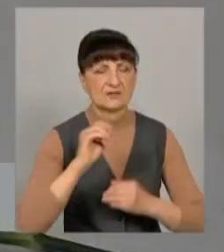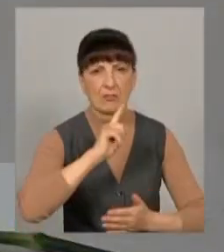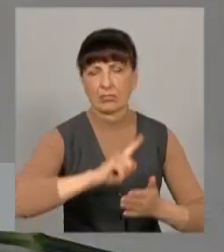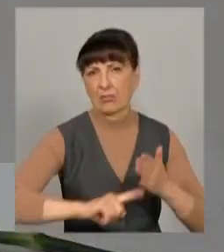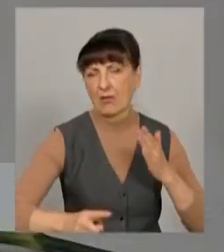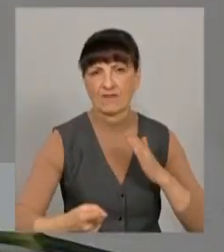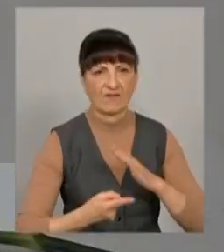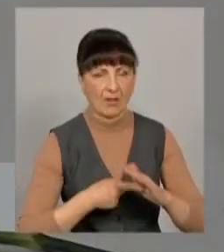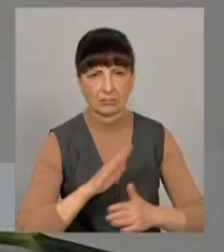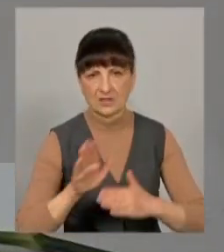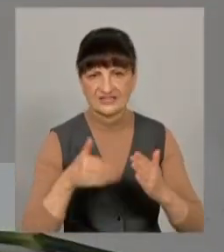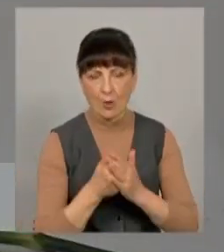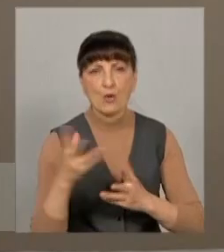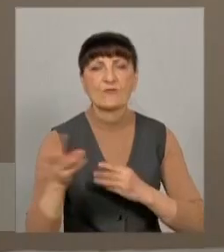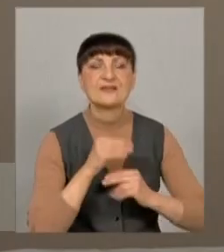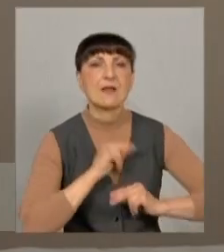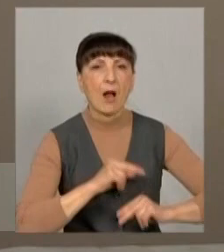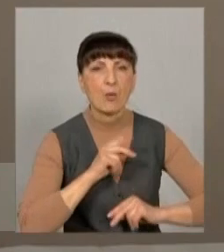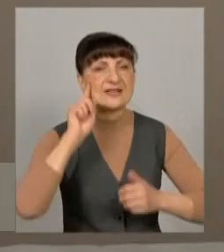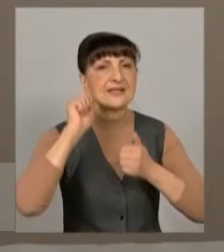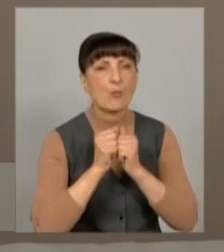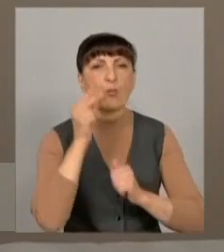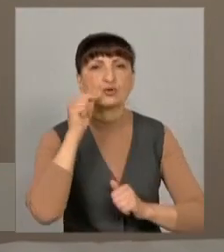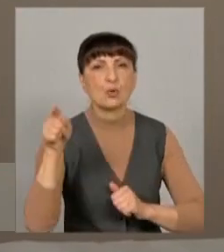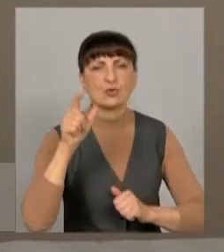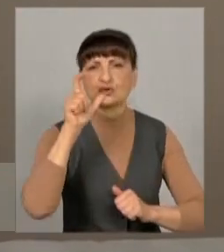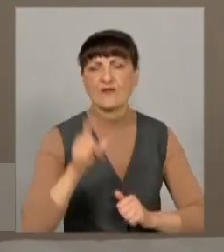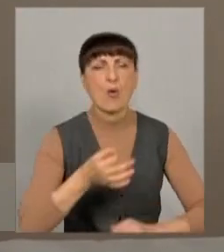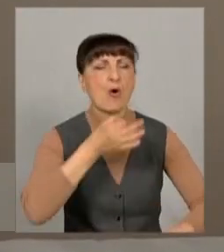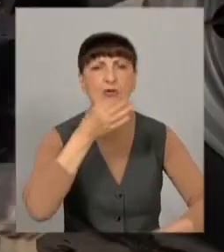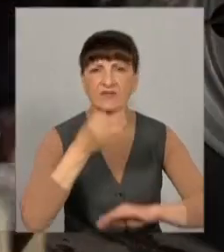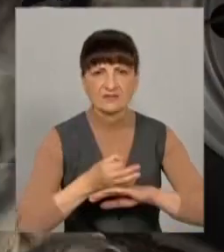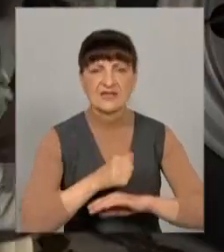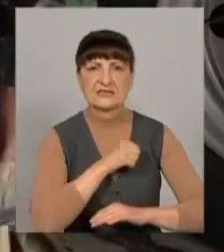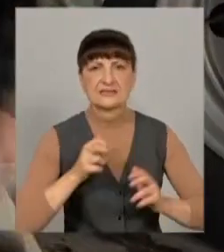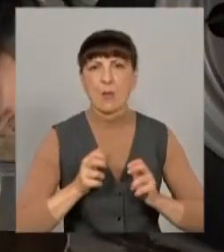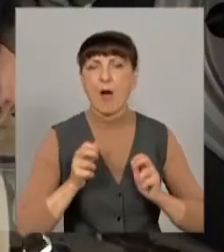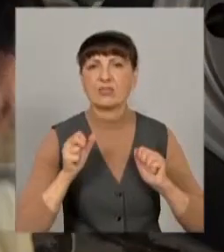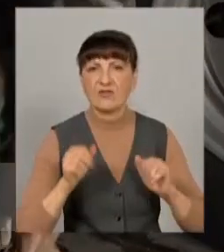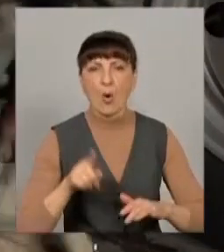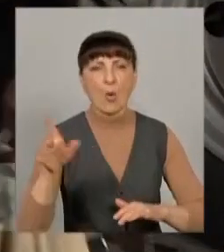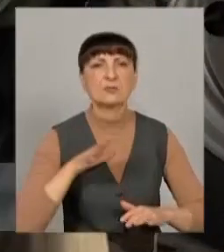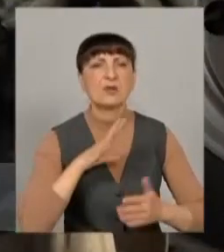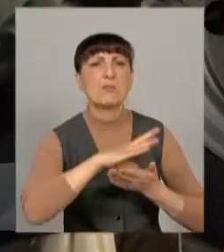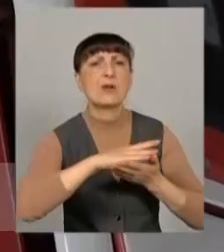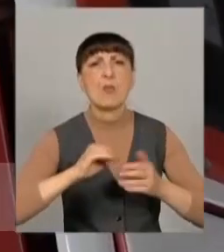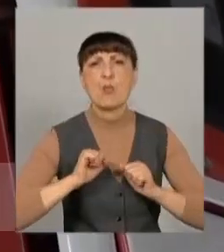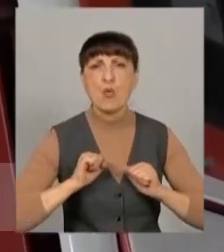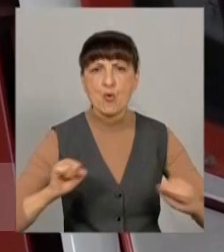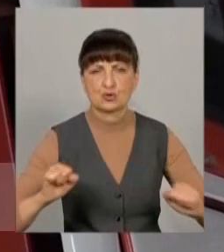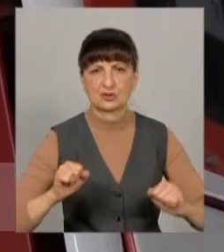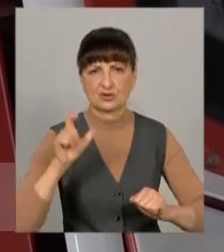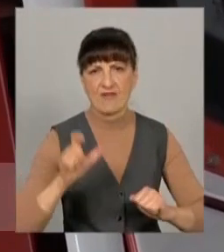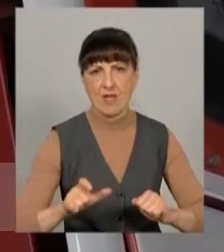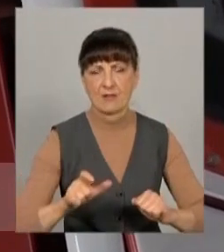не может поверить. Те, кто работал с ним, запомнили Арслана как человека ответственного и самоотверженного. Он был примером мужества и храбрости.